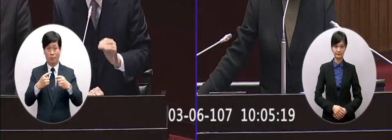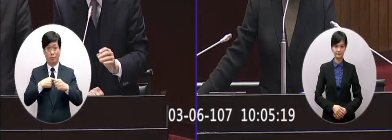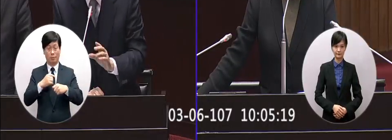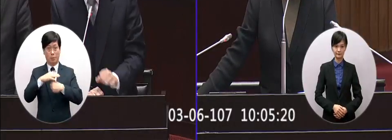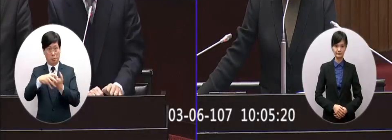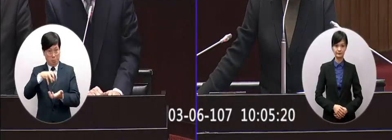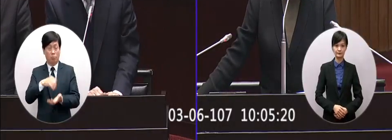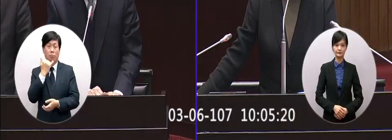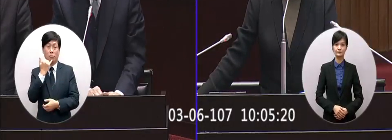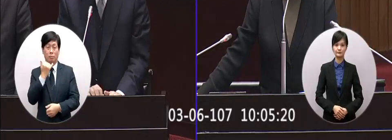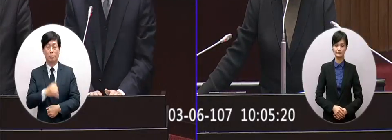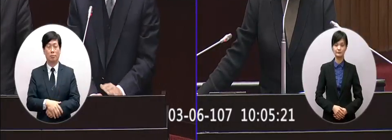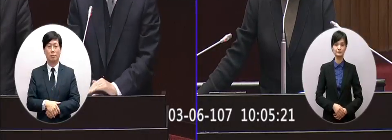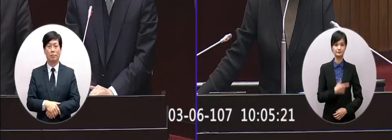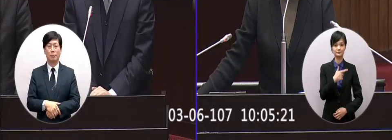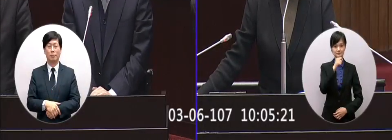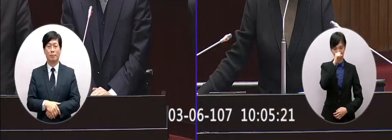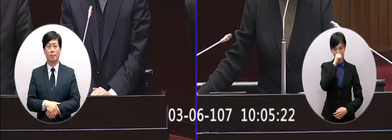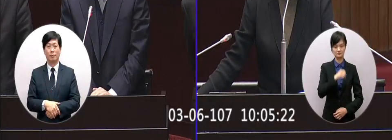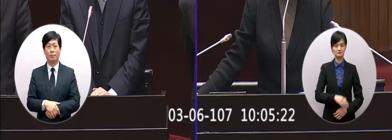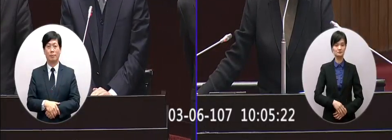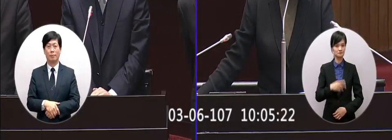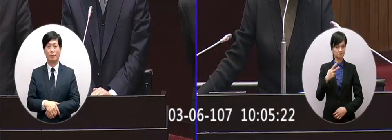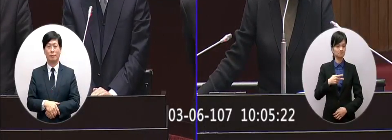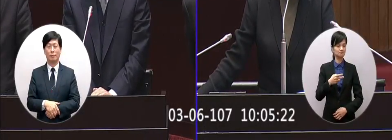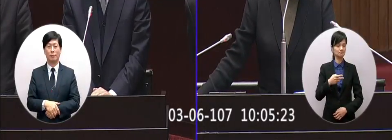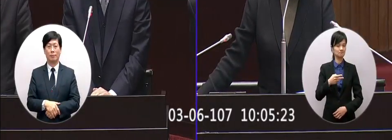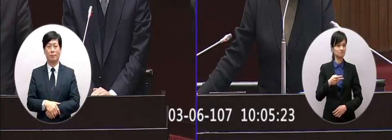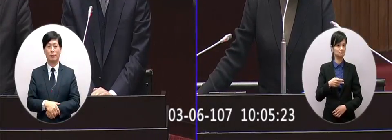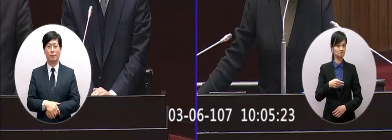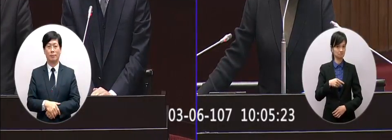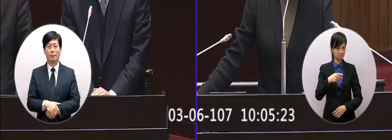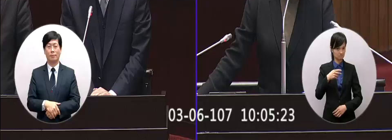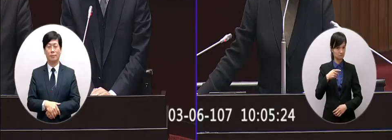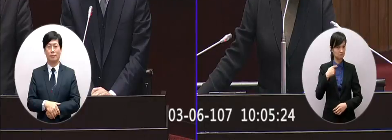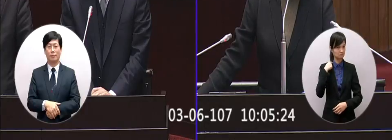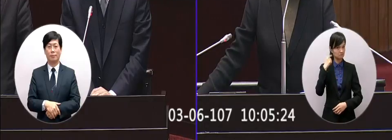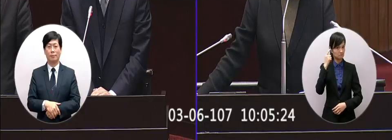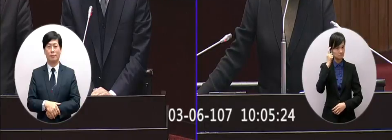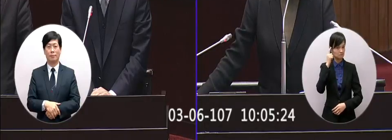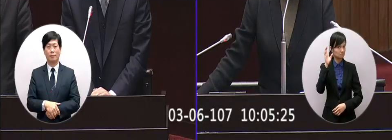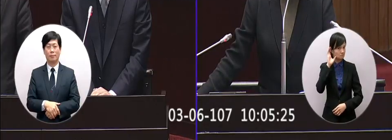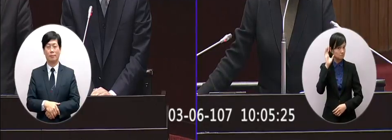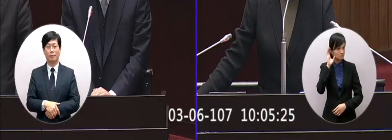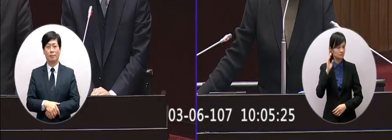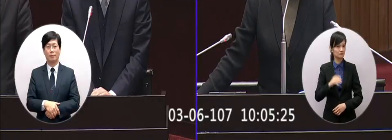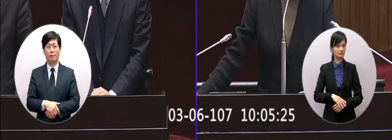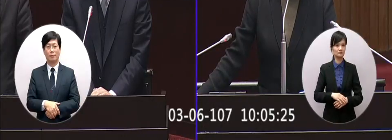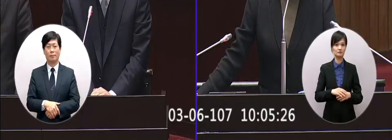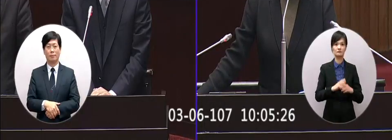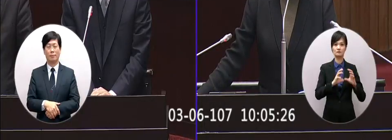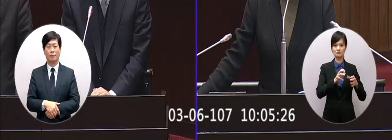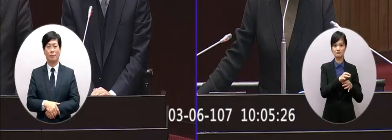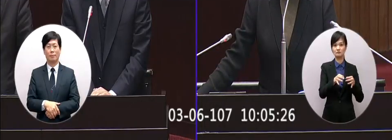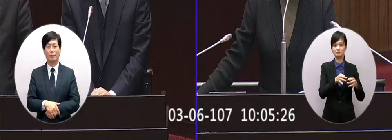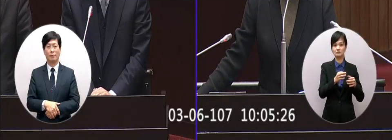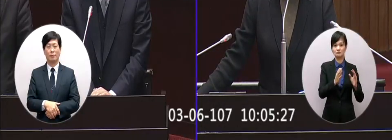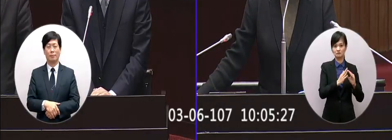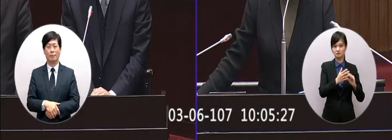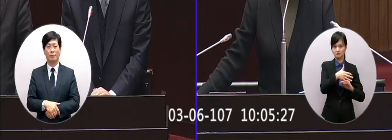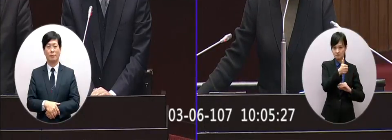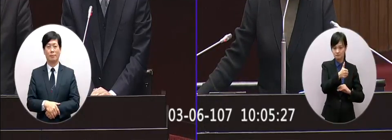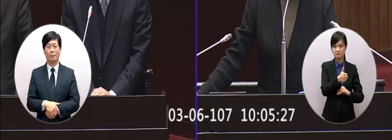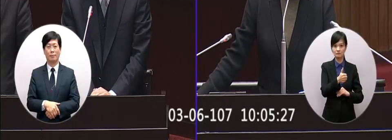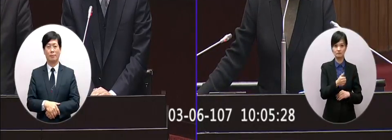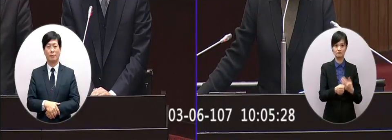十足的担保。 很好，我再请大家好好听一下，国贸局长他在我们的总